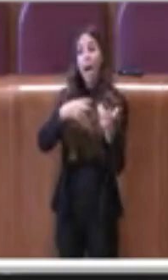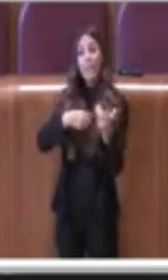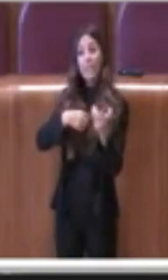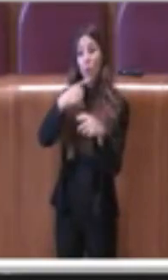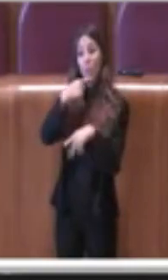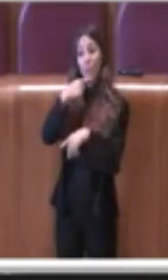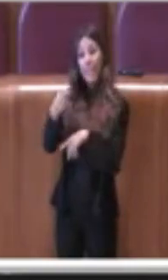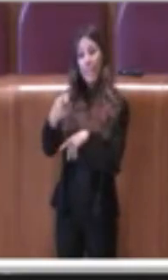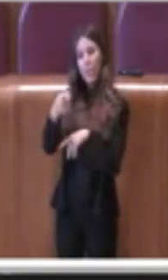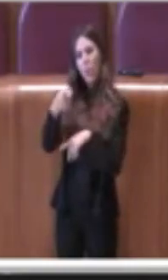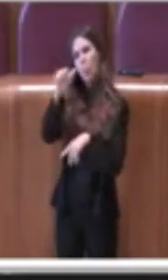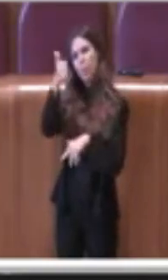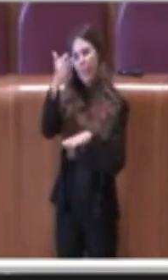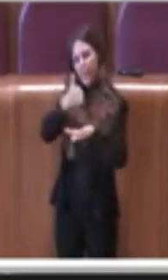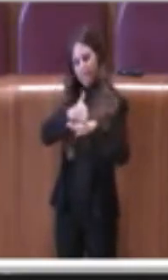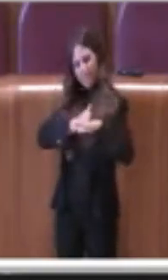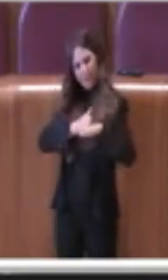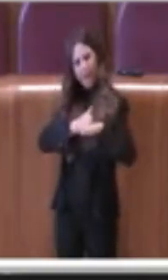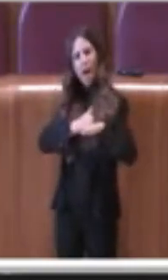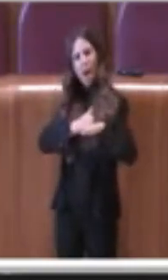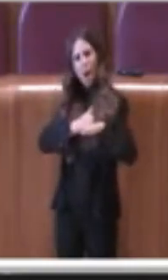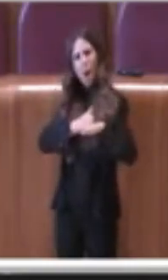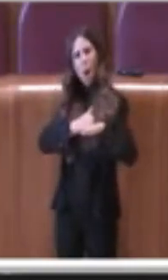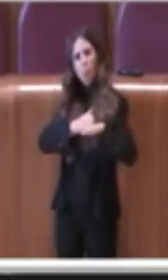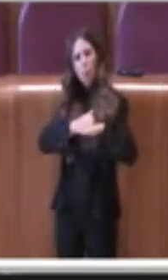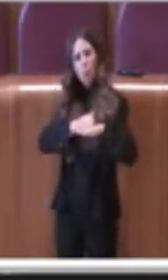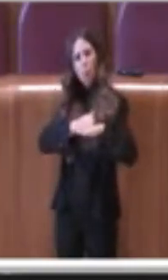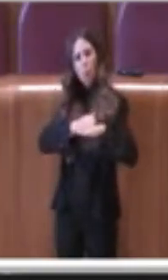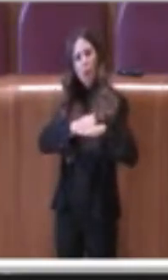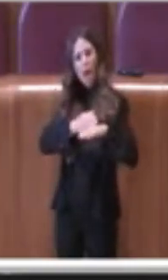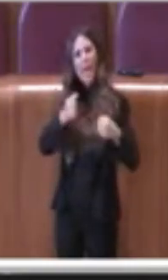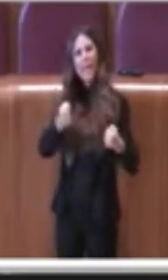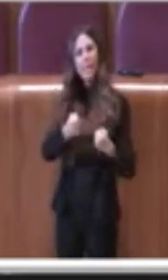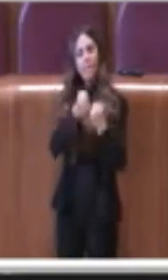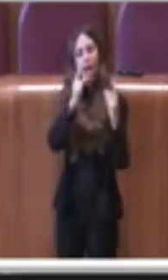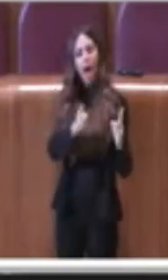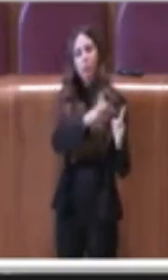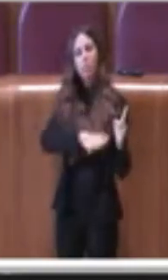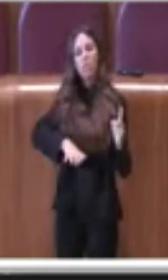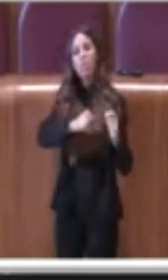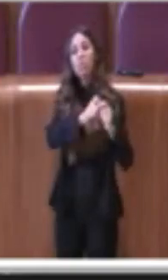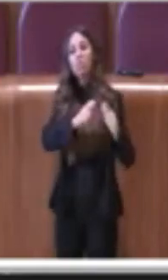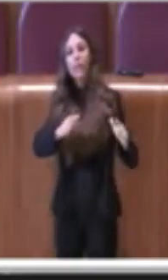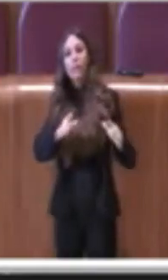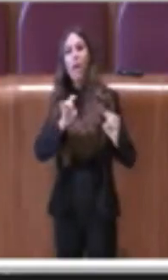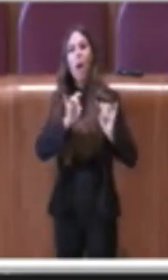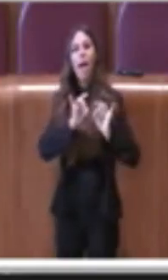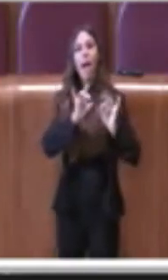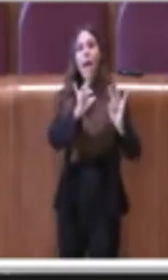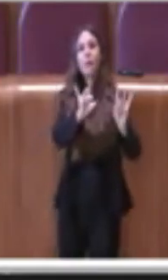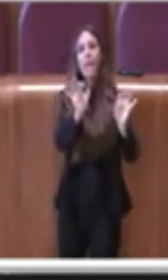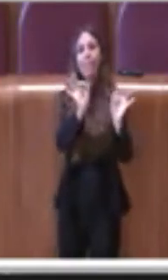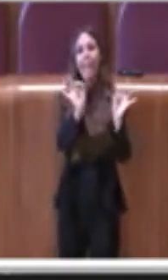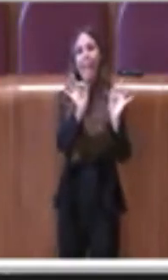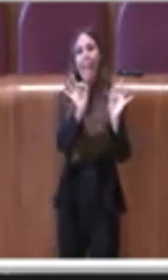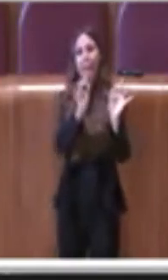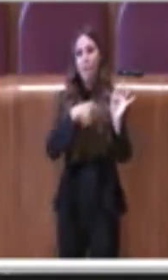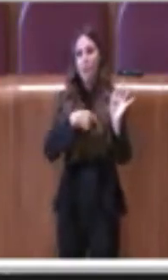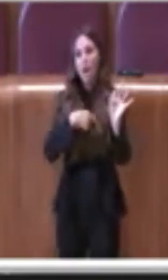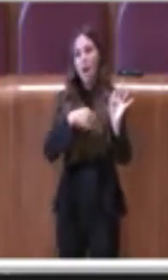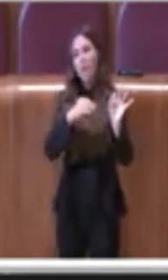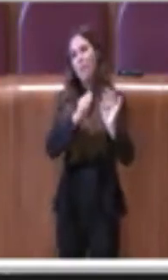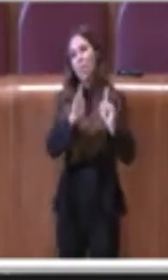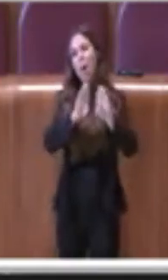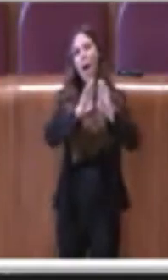PAESC si parla delle analisi, perciò dell'impatto ambientale che oggi vive la città, delle emissioni climalteranti, soprattutto sull'effetto